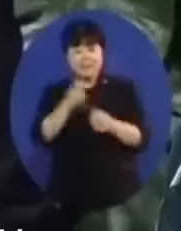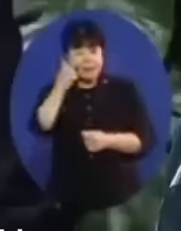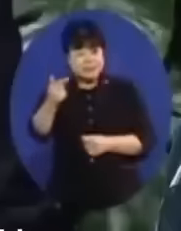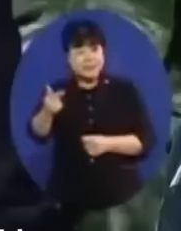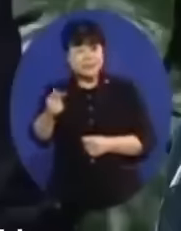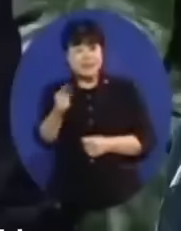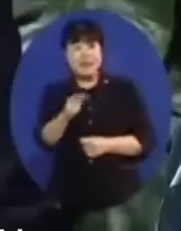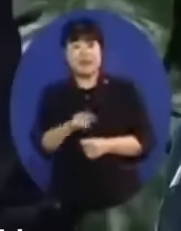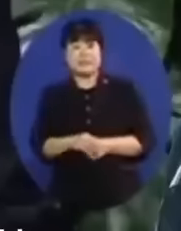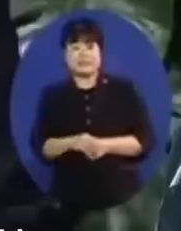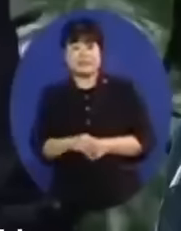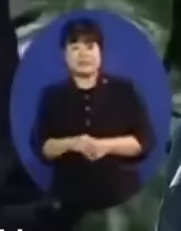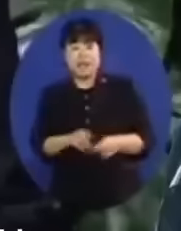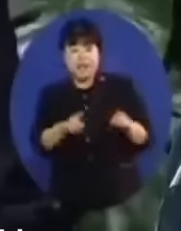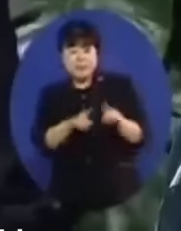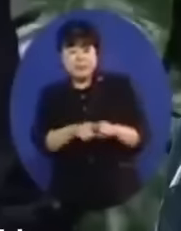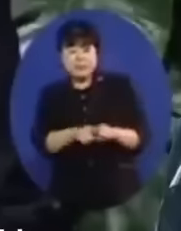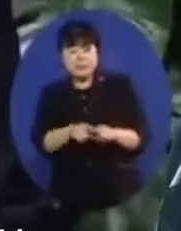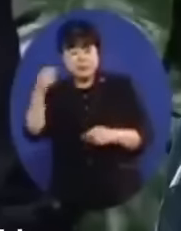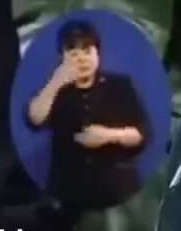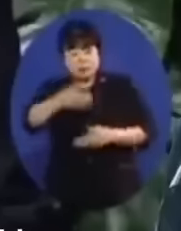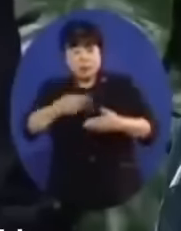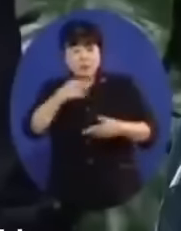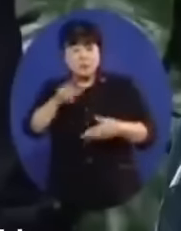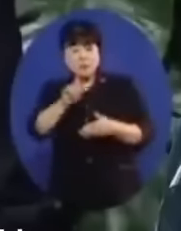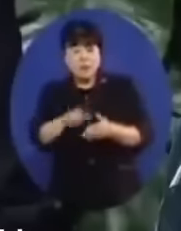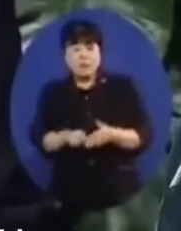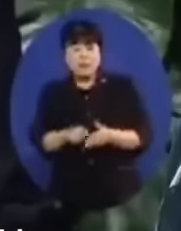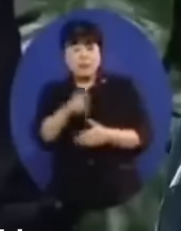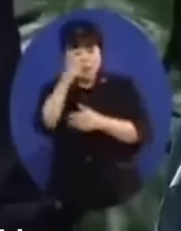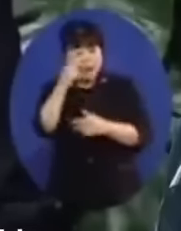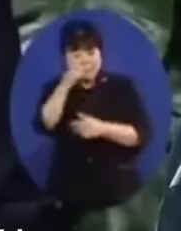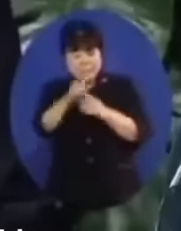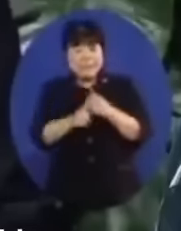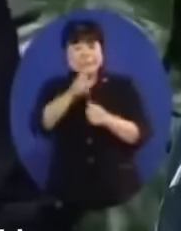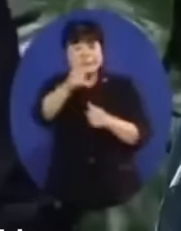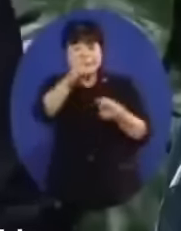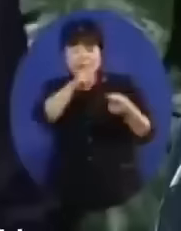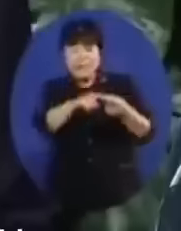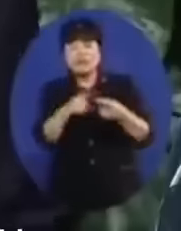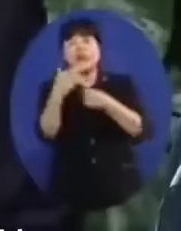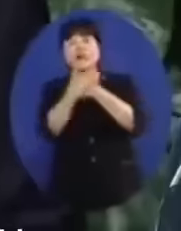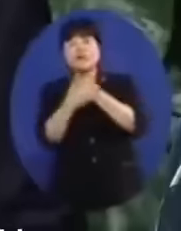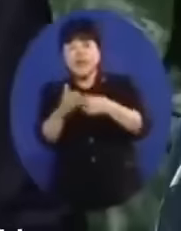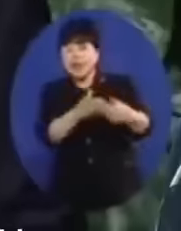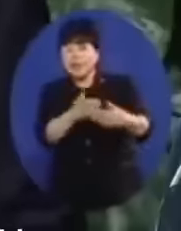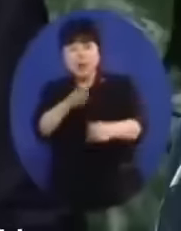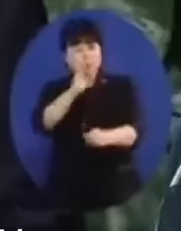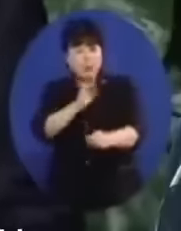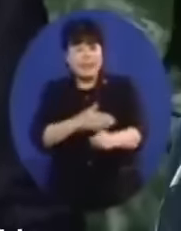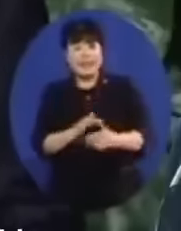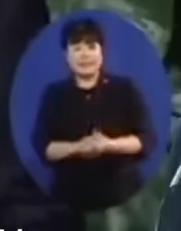아버지가 아무리 같이 계셔도 성령의 교통이 없으면 아버지 하나님의 은혜를 체험할 수가 없고